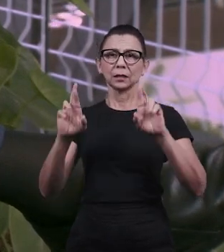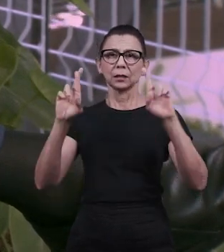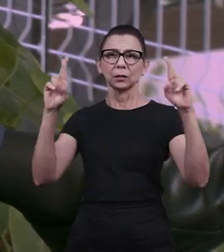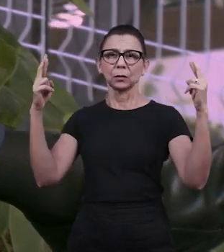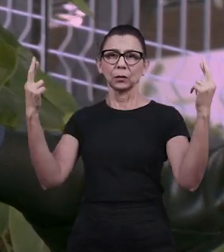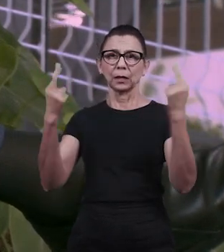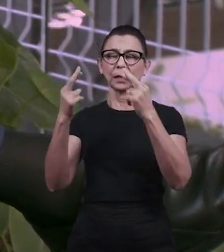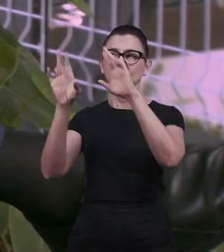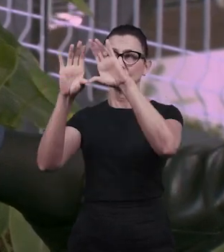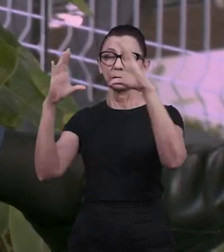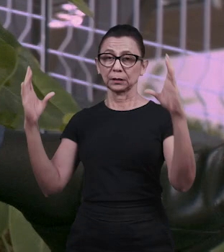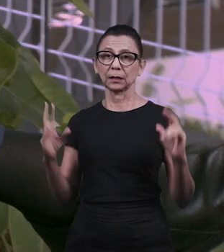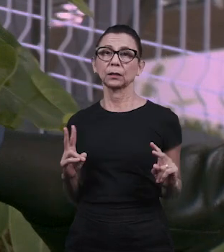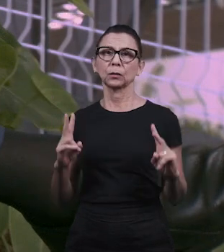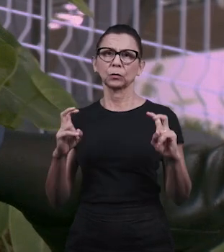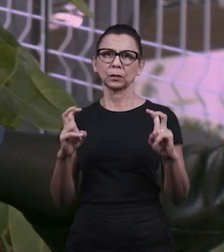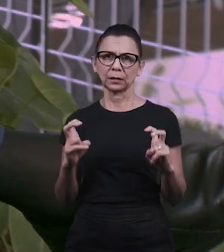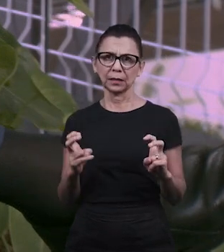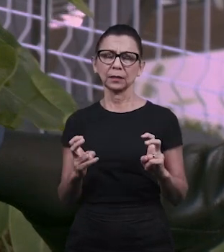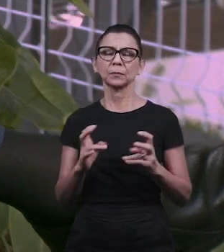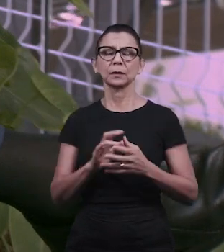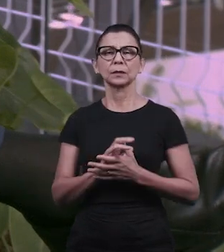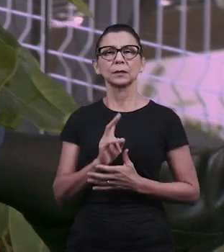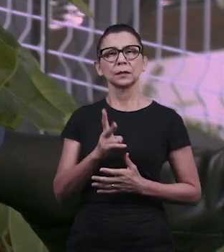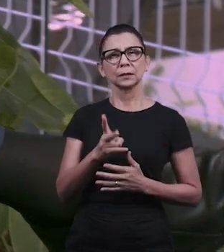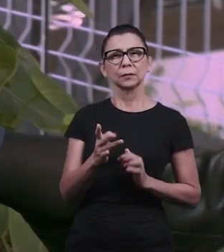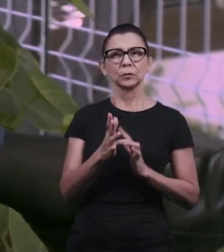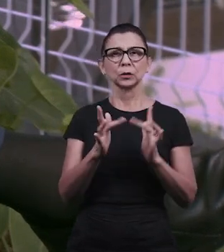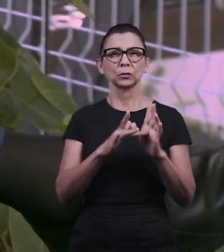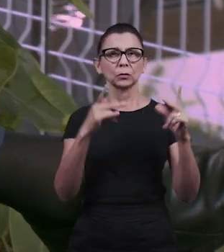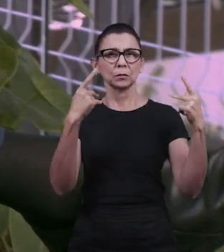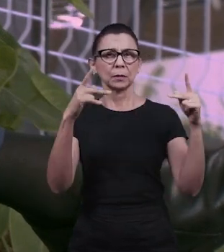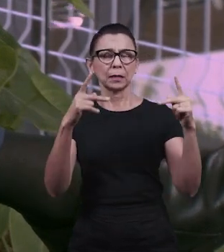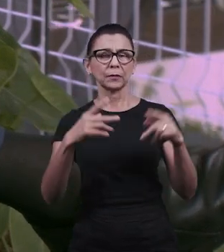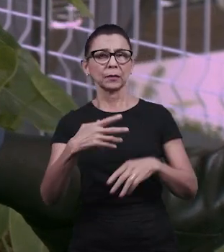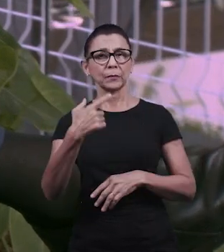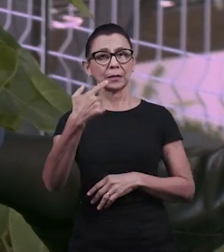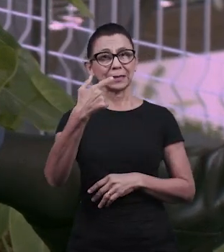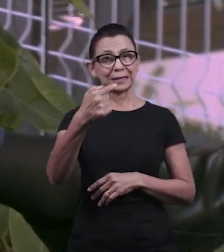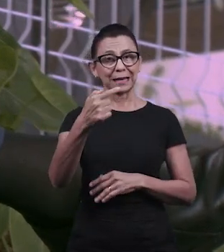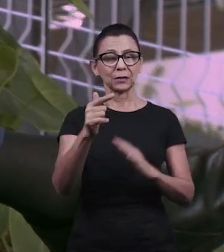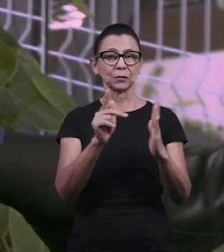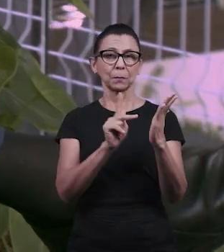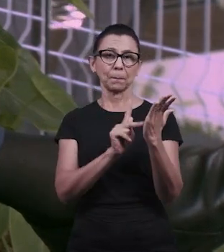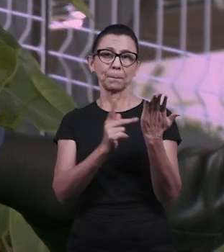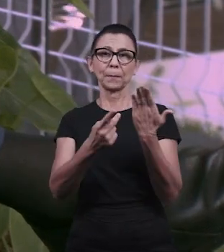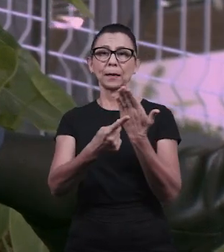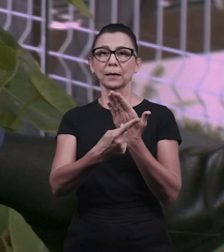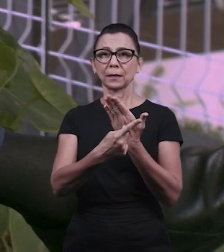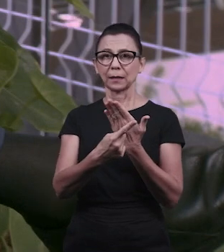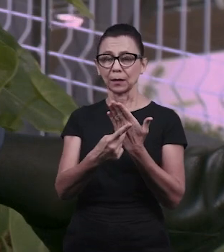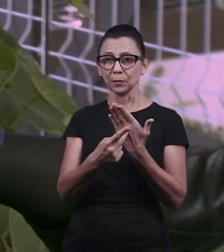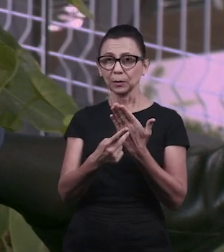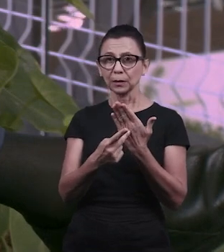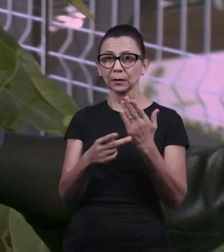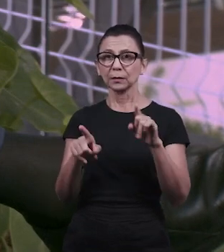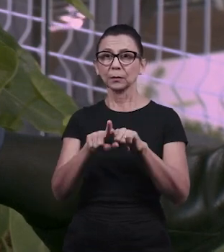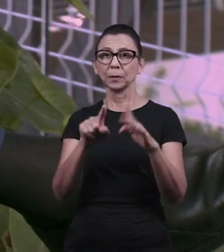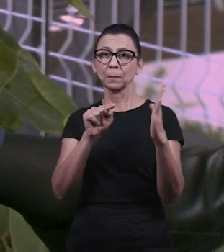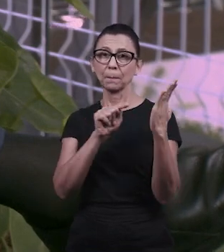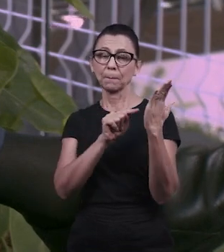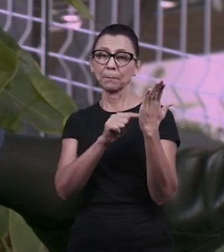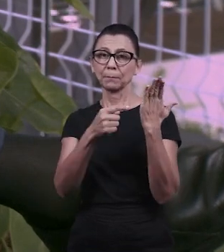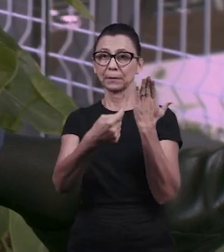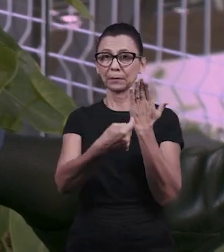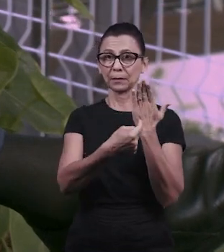Тема «Небесное Царство» была центральной темой множества его притч и проповедей, и в